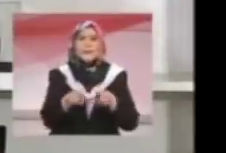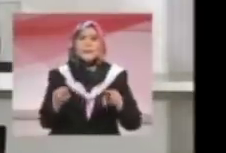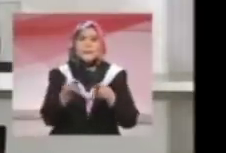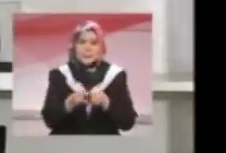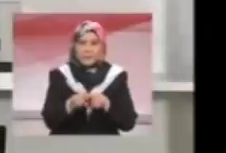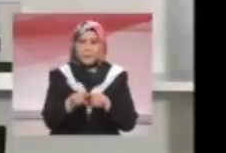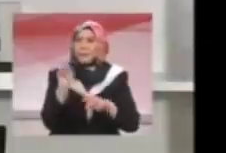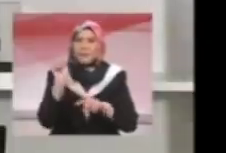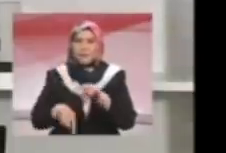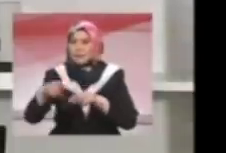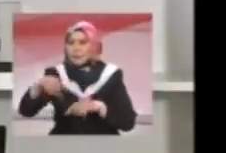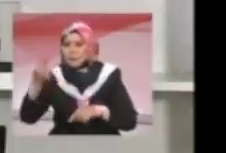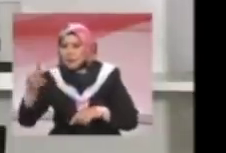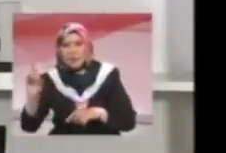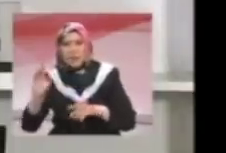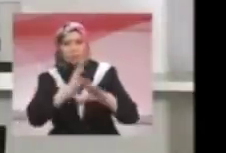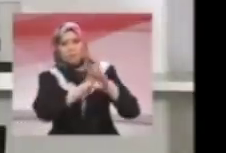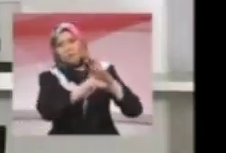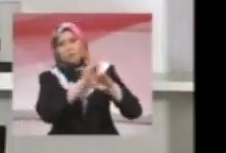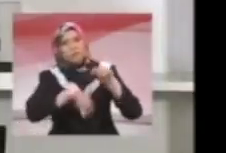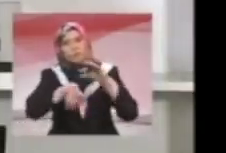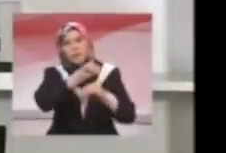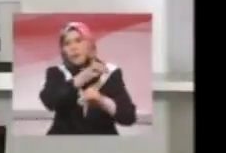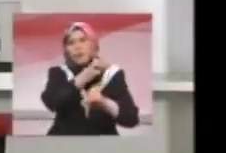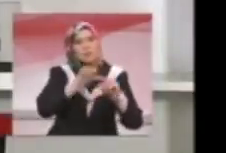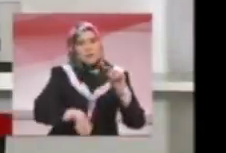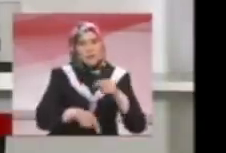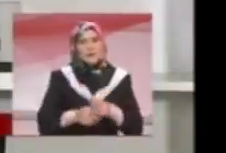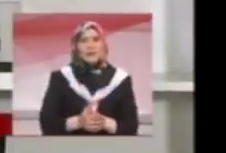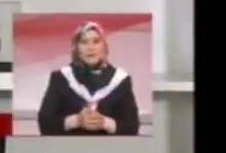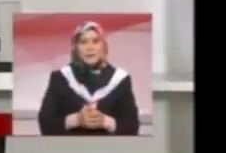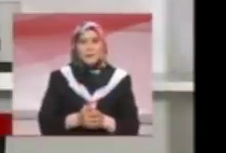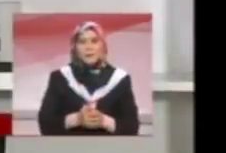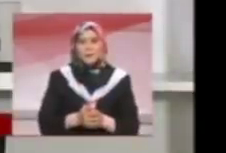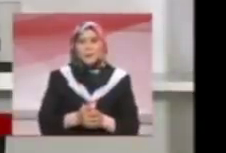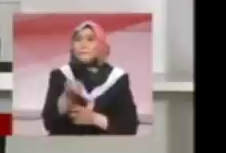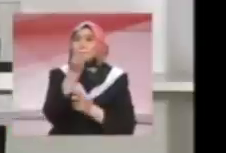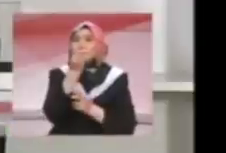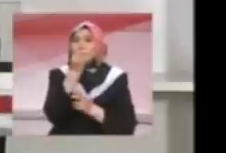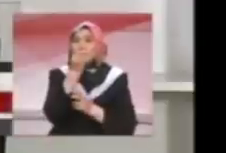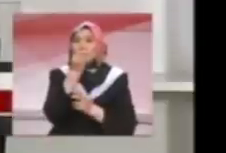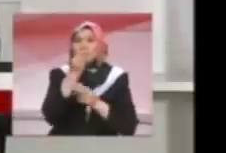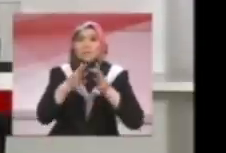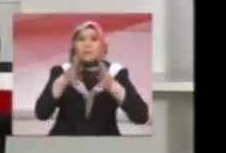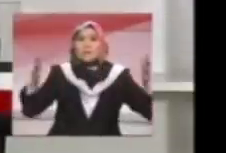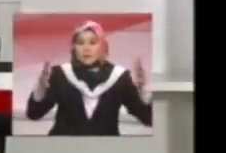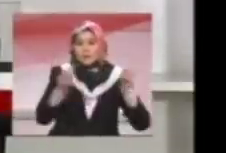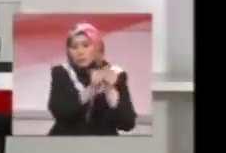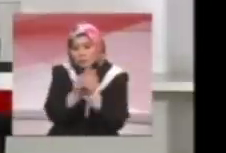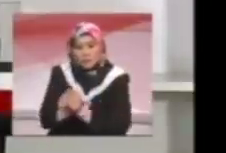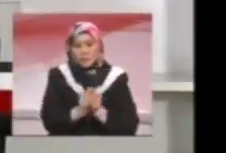bikepindi kita tak benarkan Samudra equity majelis makan besar bersama keluarga ini kita pahami